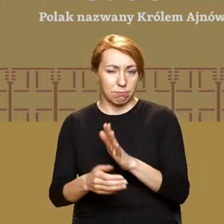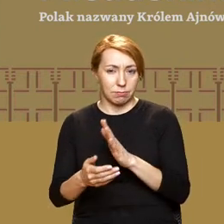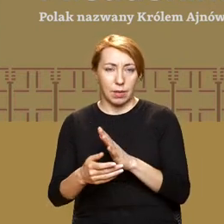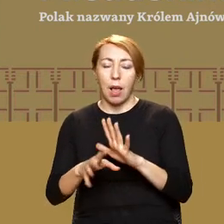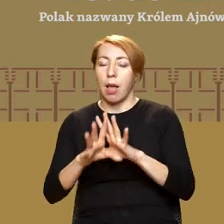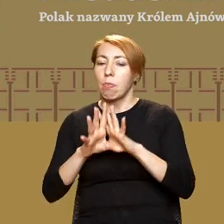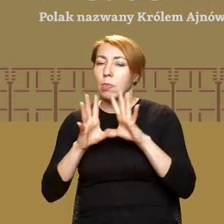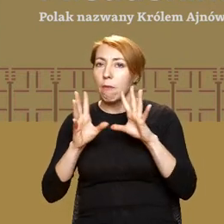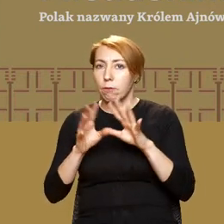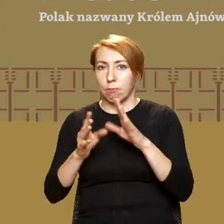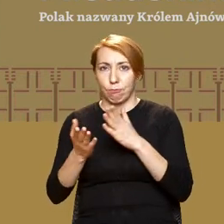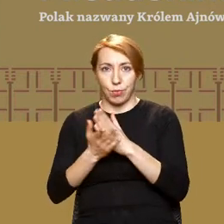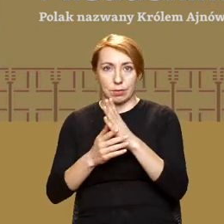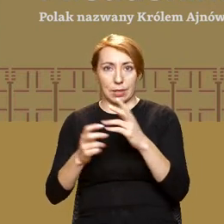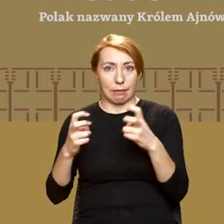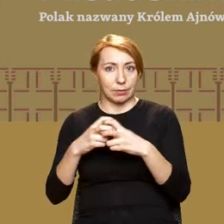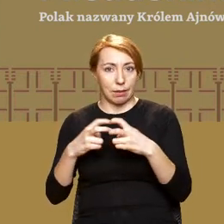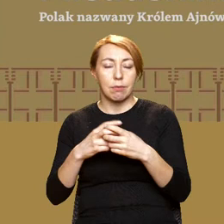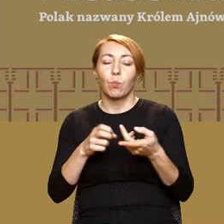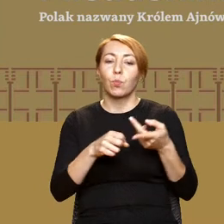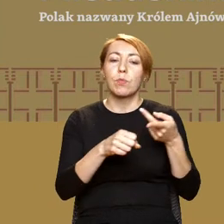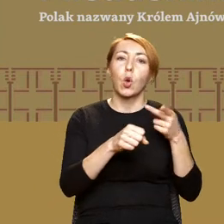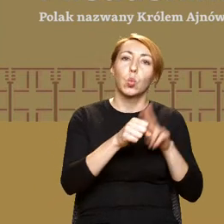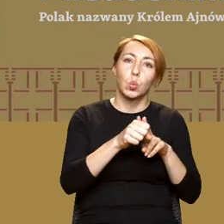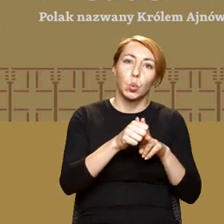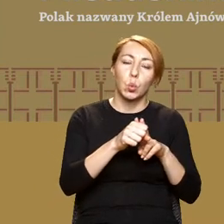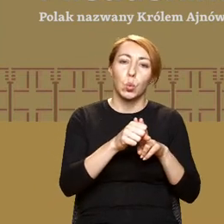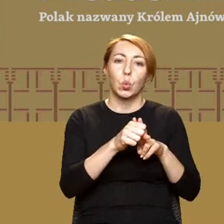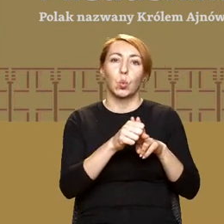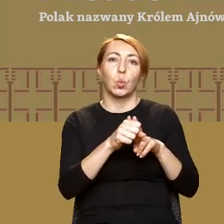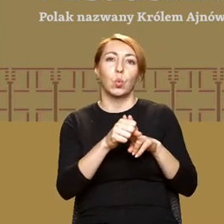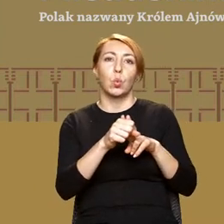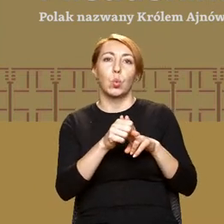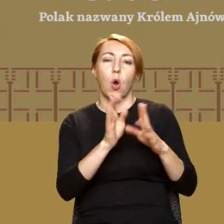nie wszystko przez internet, bo niektóre dzieła, niektóre prace,